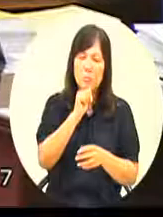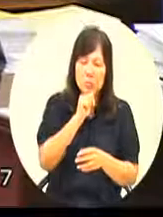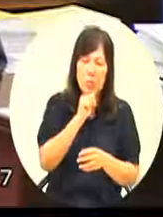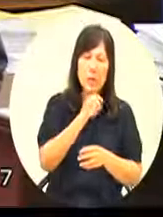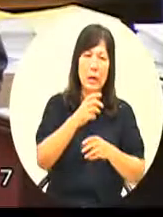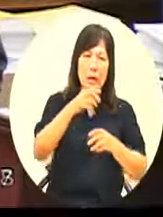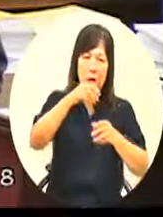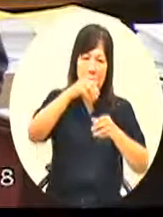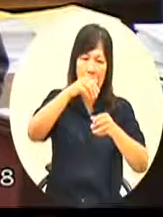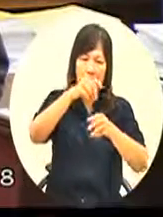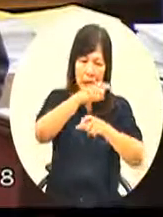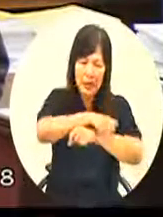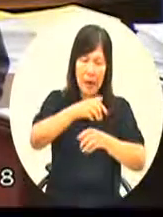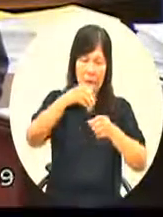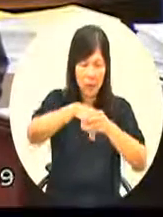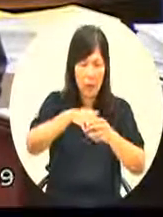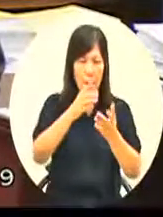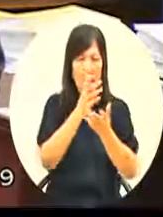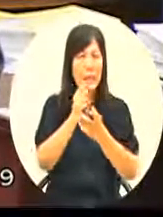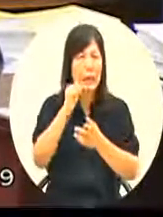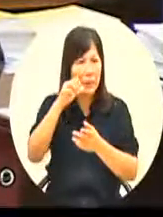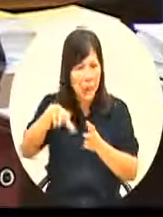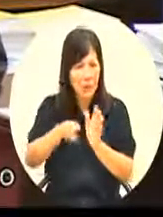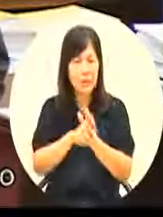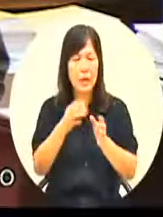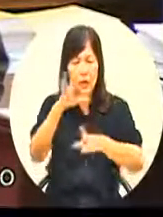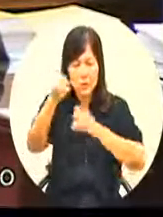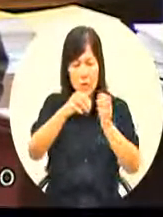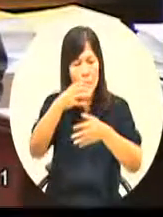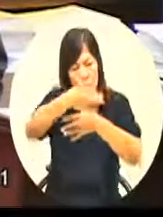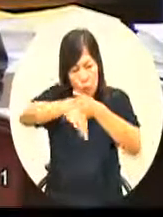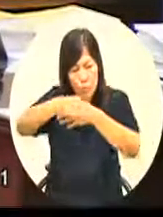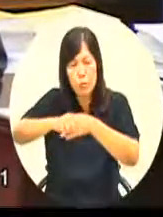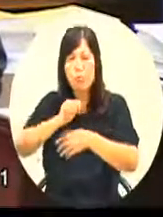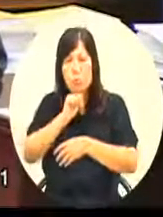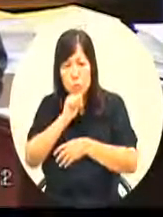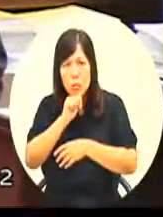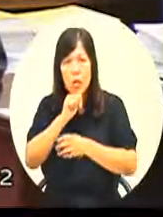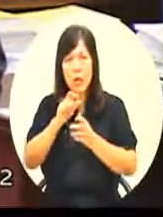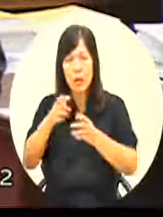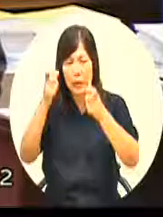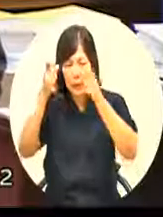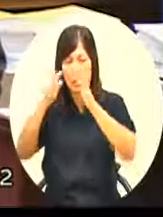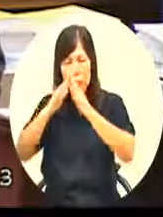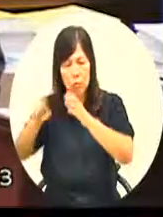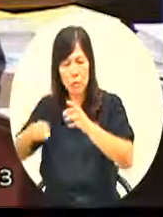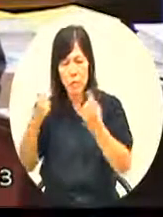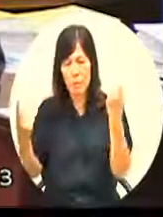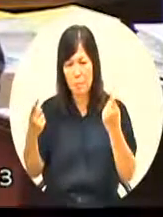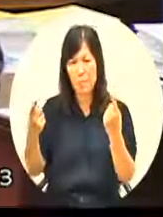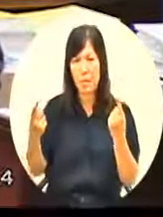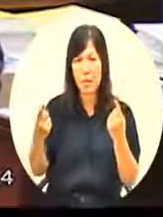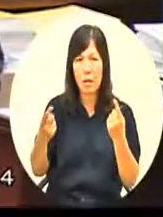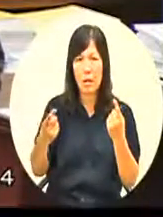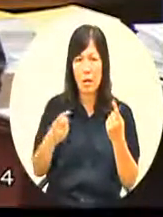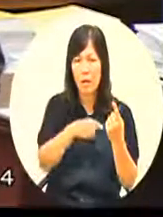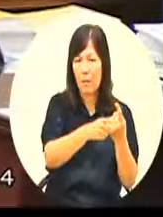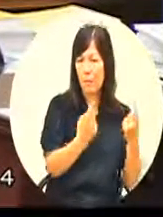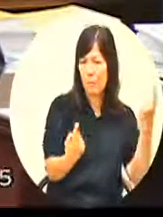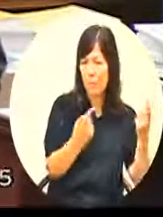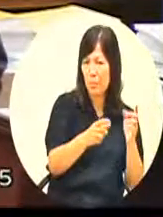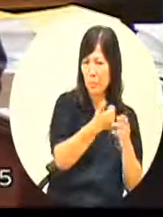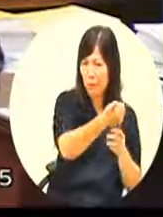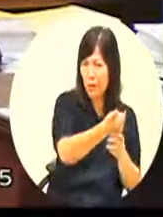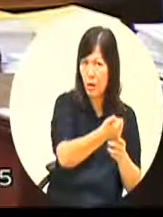投、苗栗等等的那一些资源，不见得比我们高雄好。可是为什么他们的评比、他们的感受可以比我们高